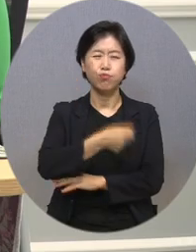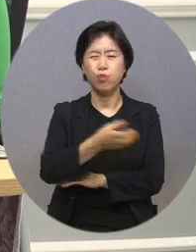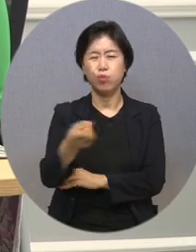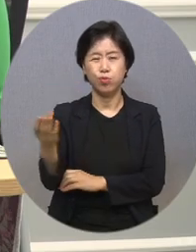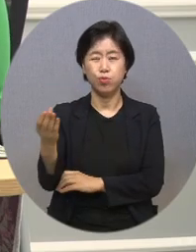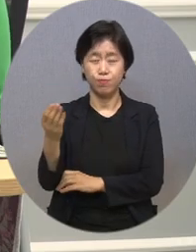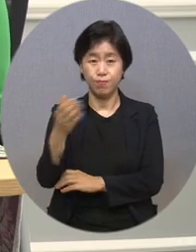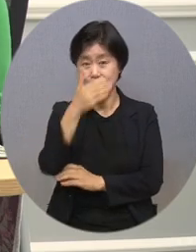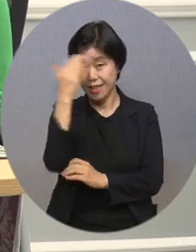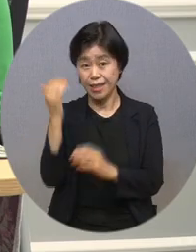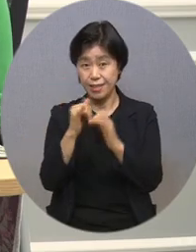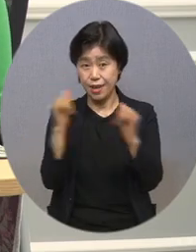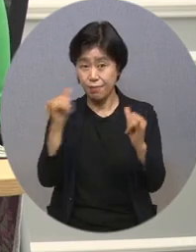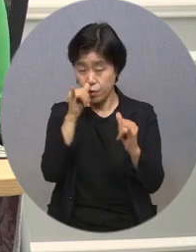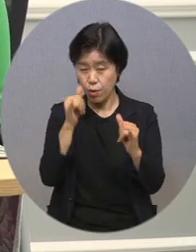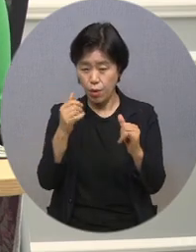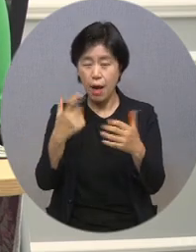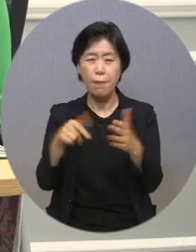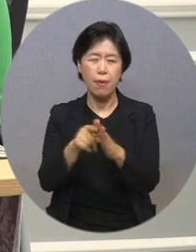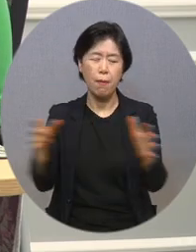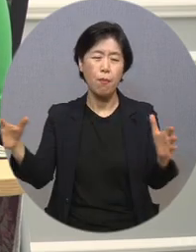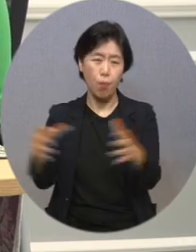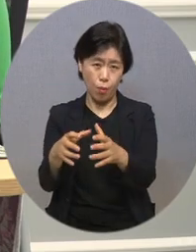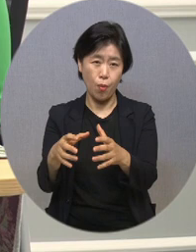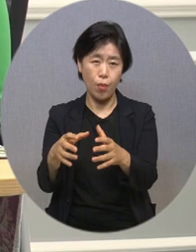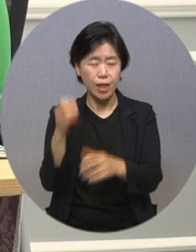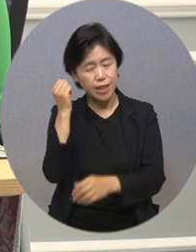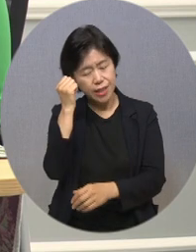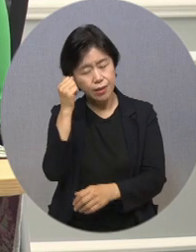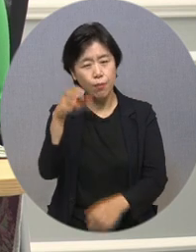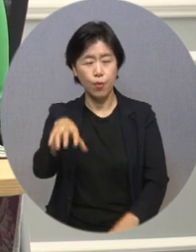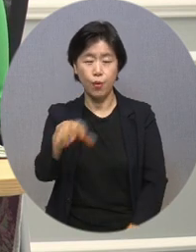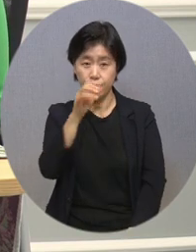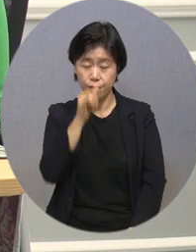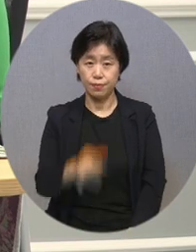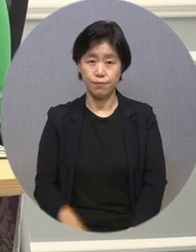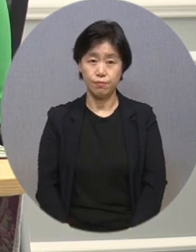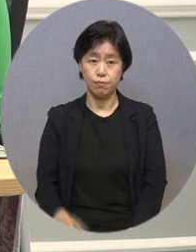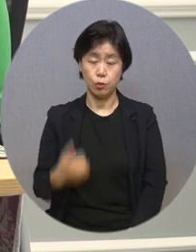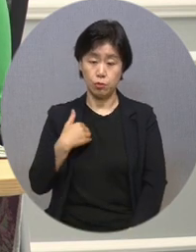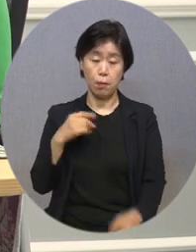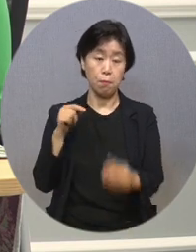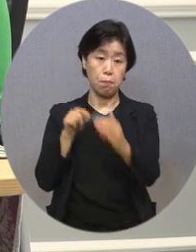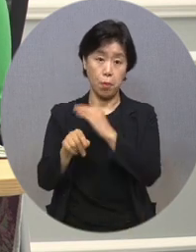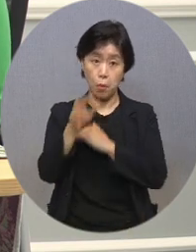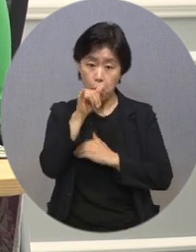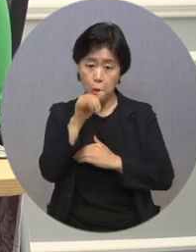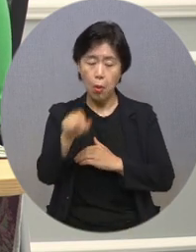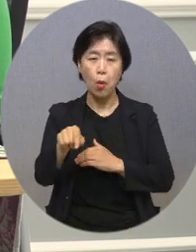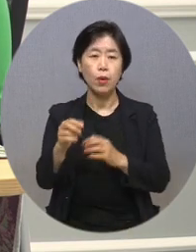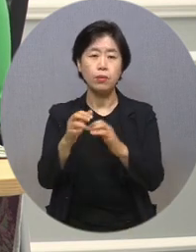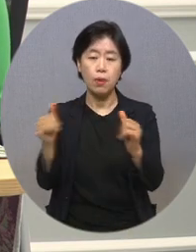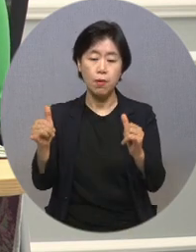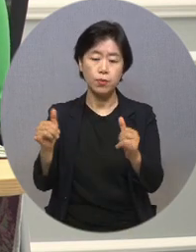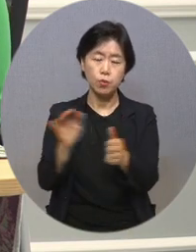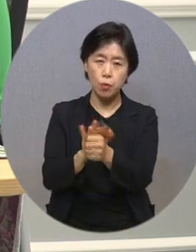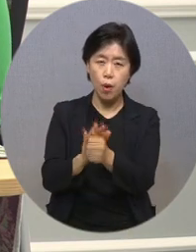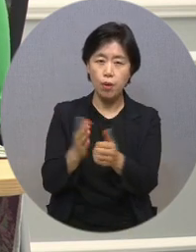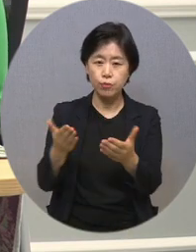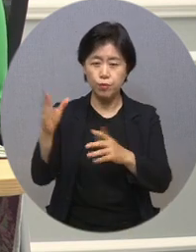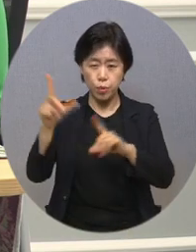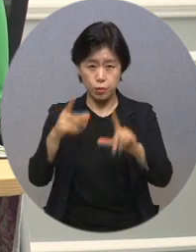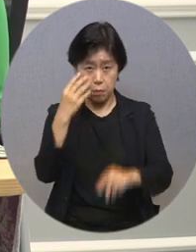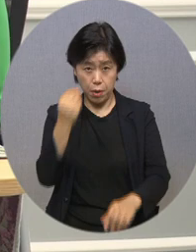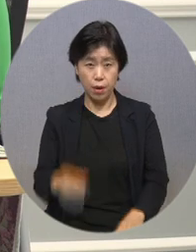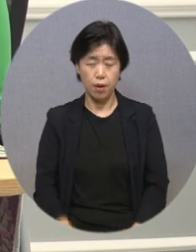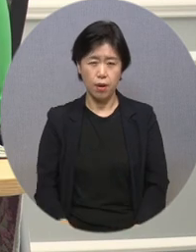그 청소년들을 기숙사 생활을 하게끔 하고 그 청소년들에 대한 진로 상담 또 자립을 준비시켜주고 또 그중에는 또